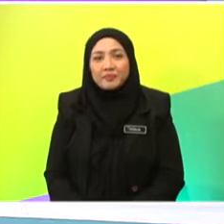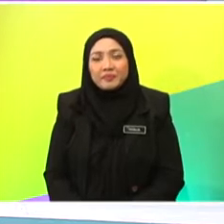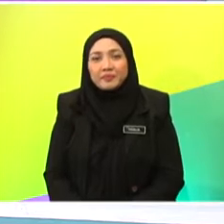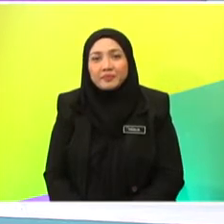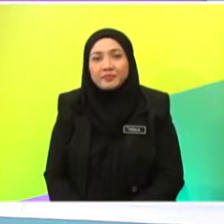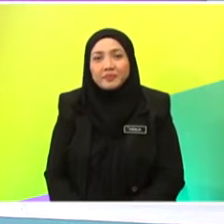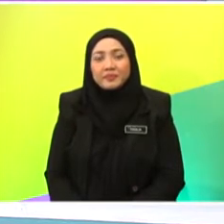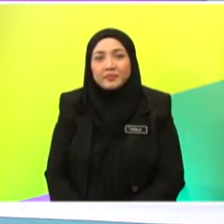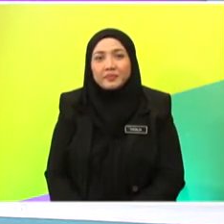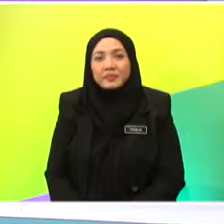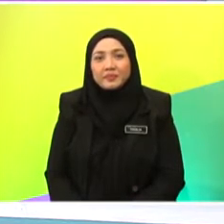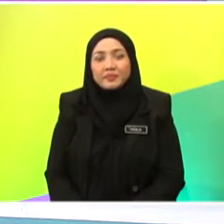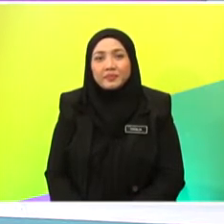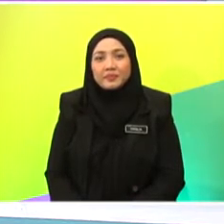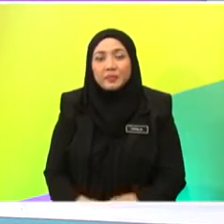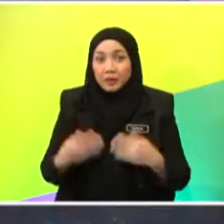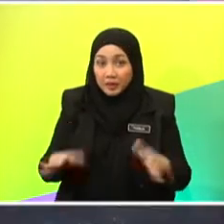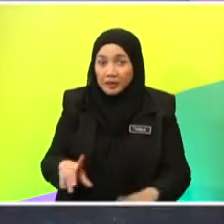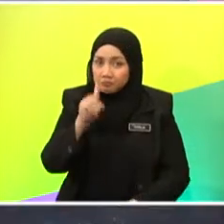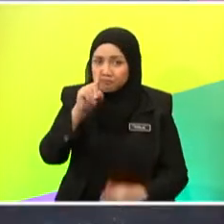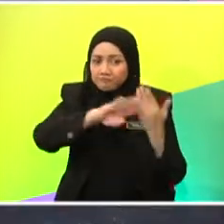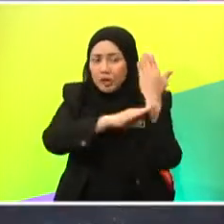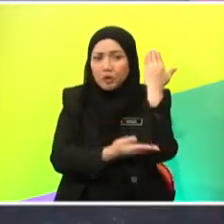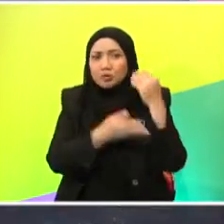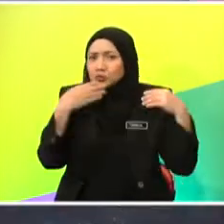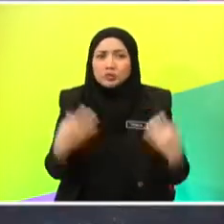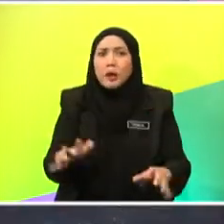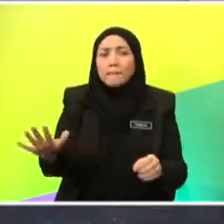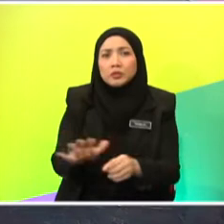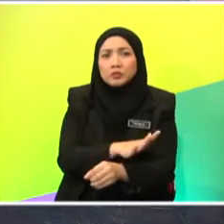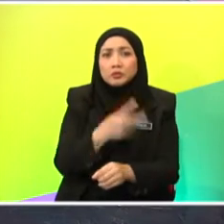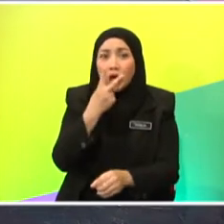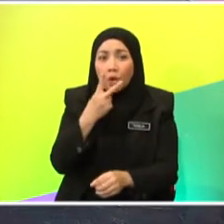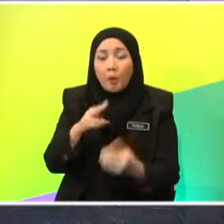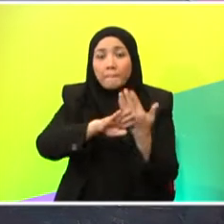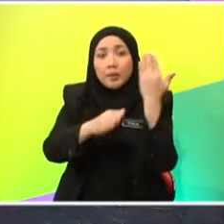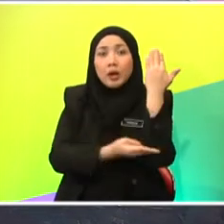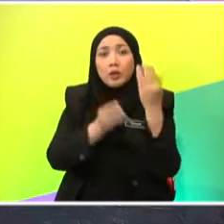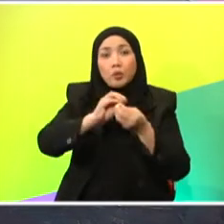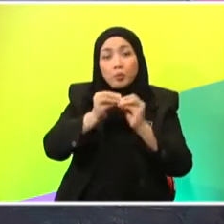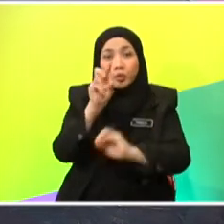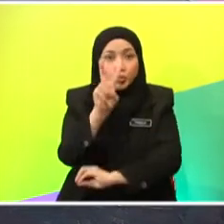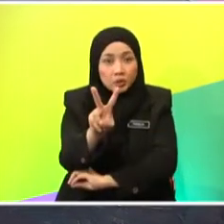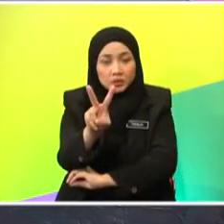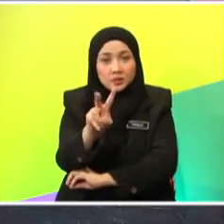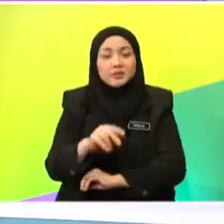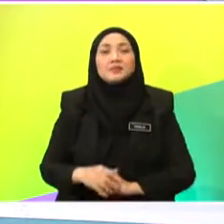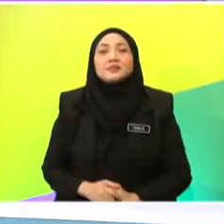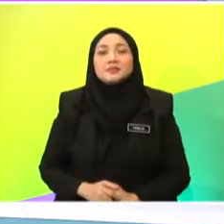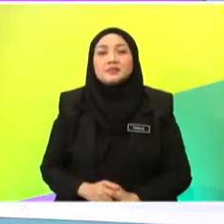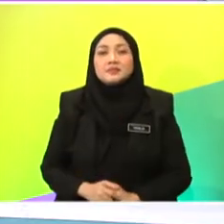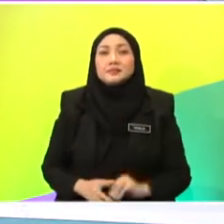cek gua oke satu bakoda penuh Oke baku kedua bakul kedua oke bakul kedua